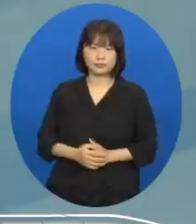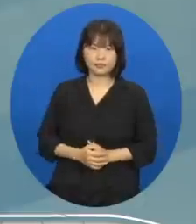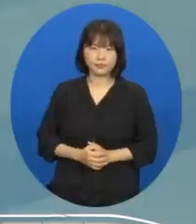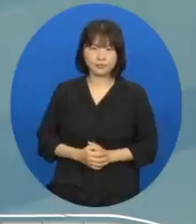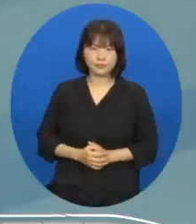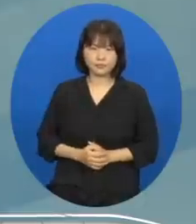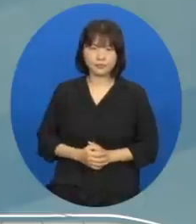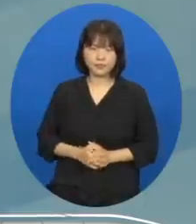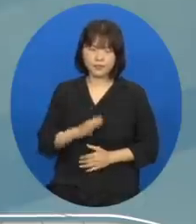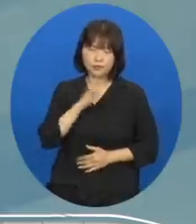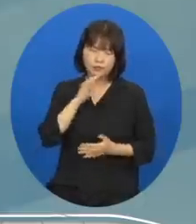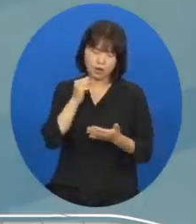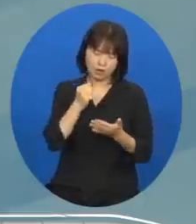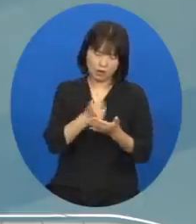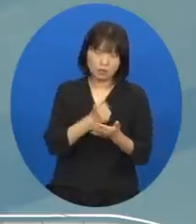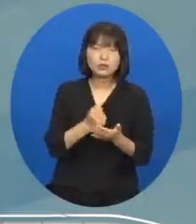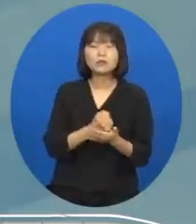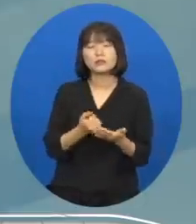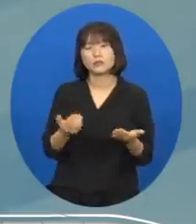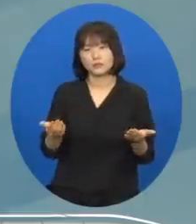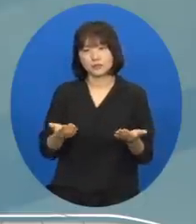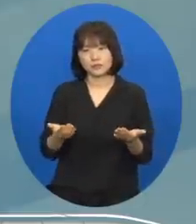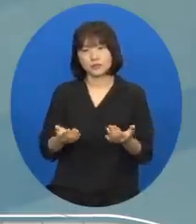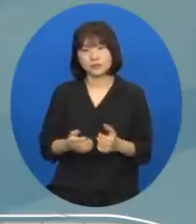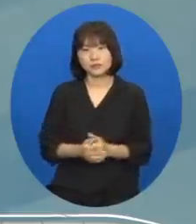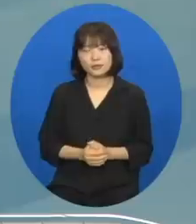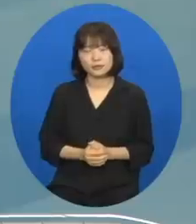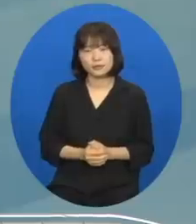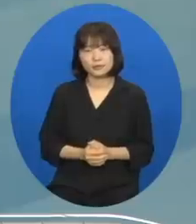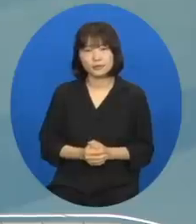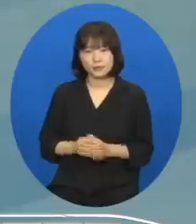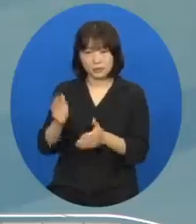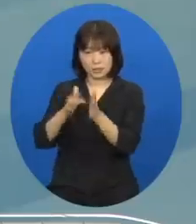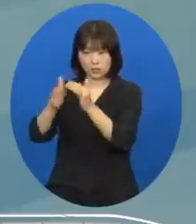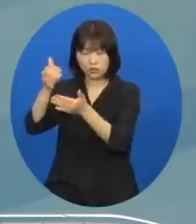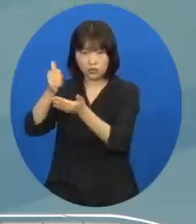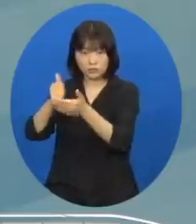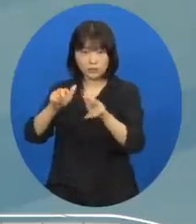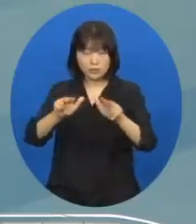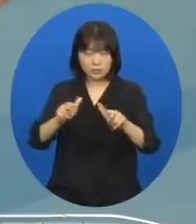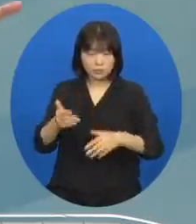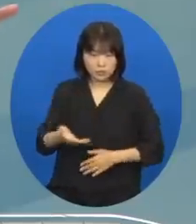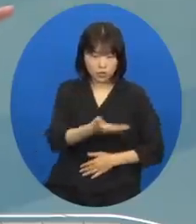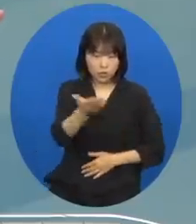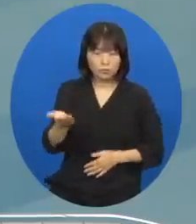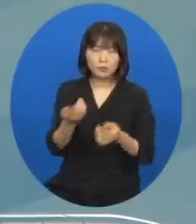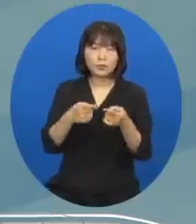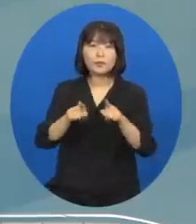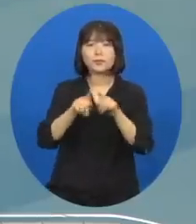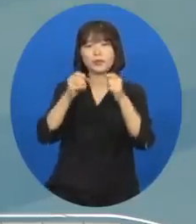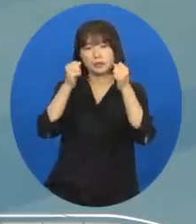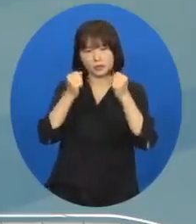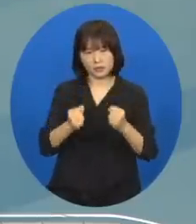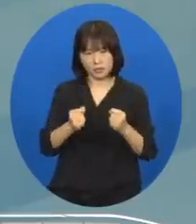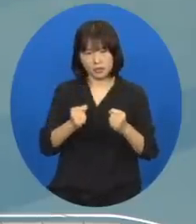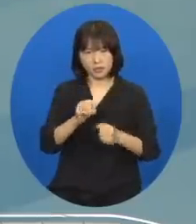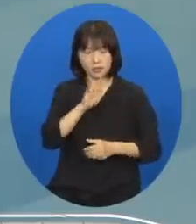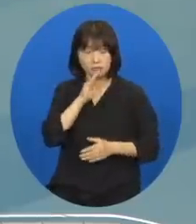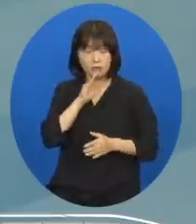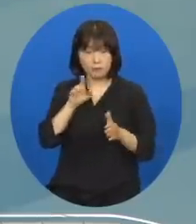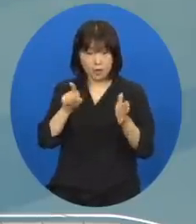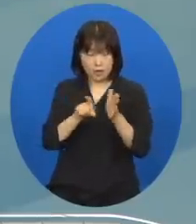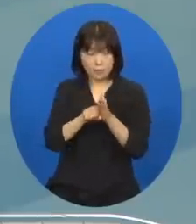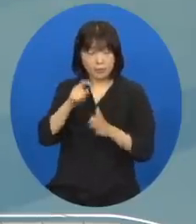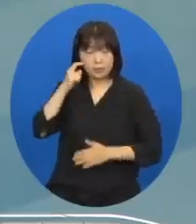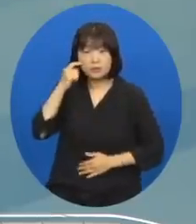이건 정말 안타까운 일입니다. 여러분, 예수님께서 지금 여러분과 함께 계신 것이 정말 믿어집니까?